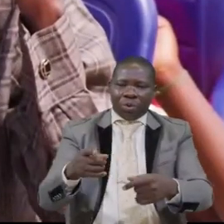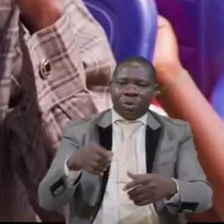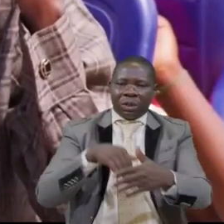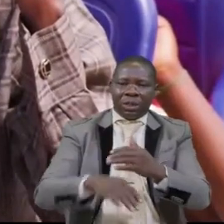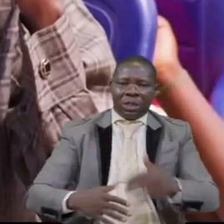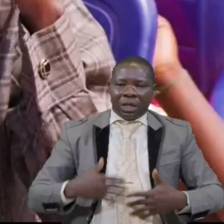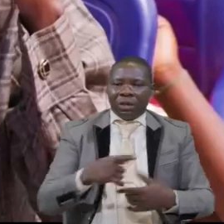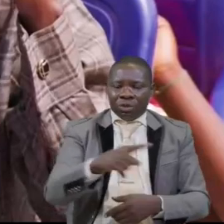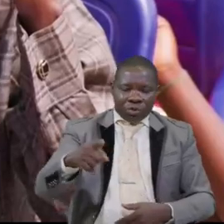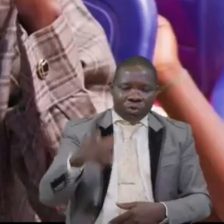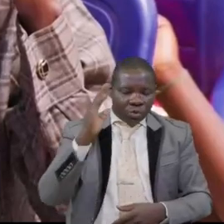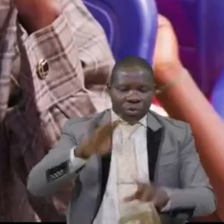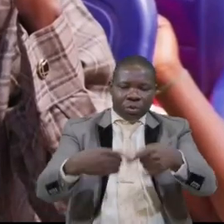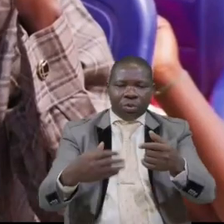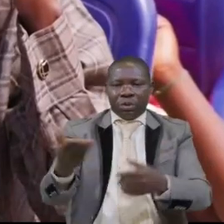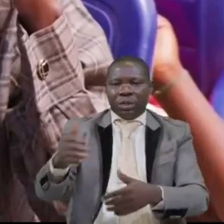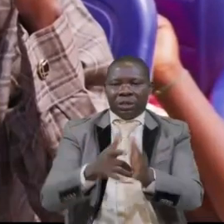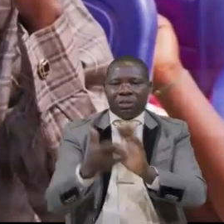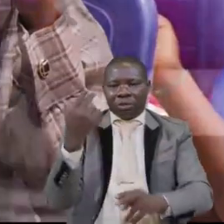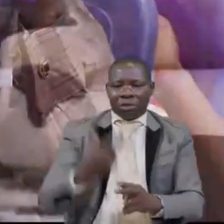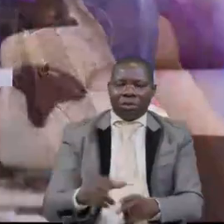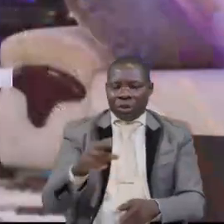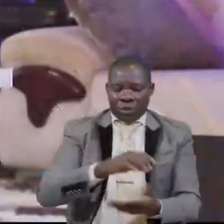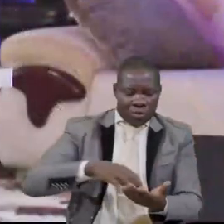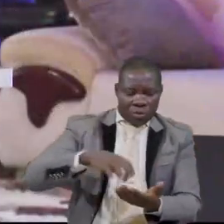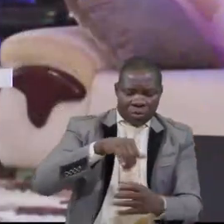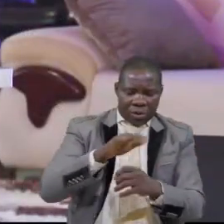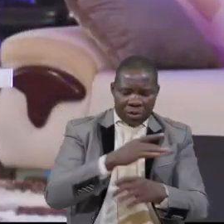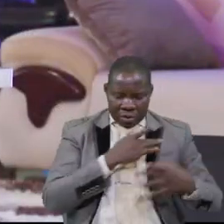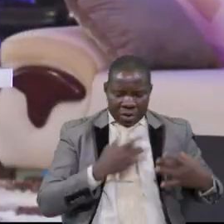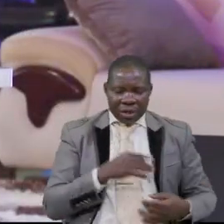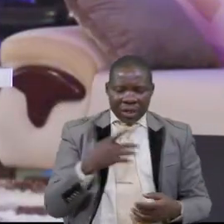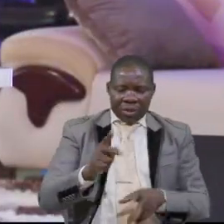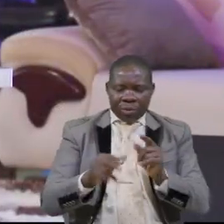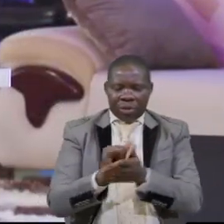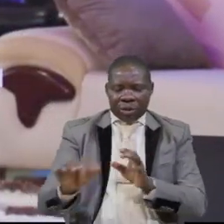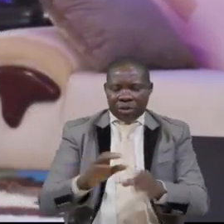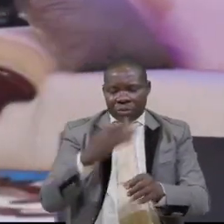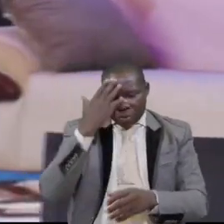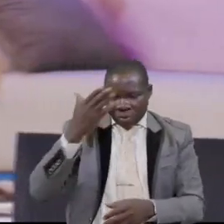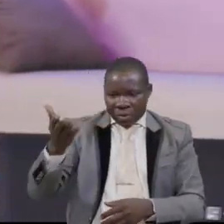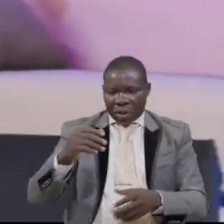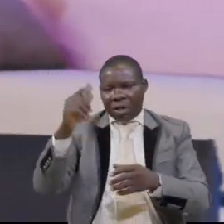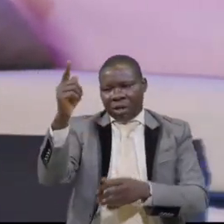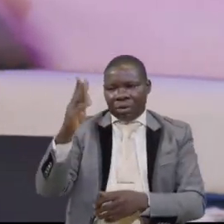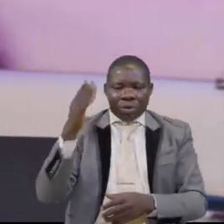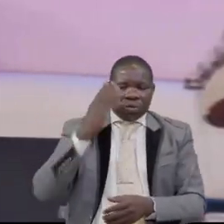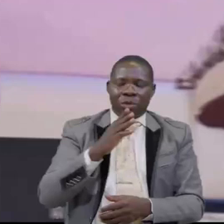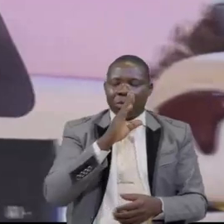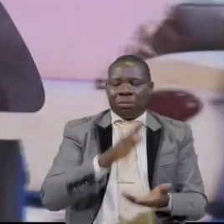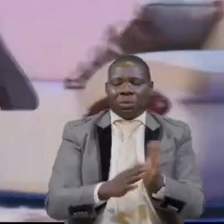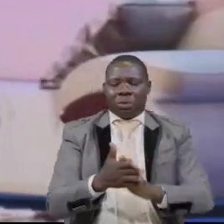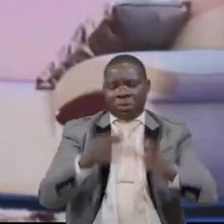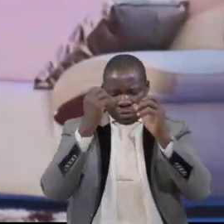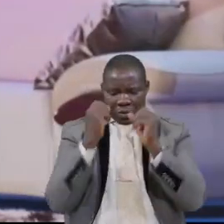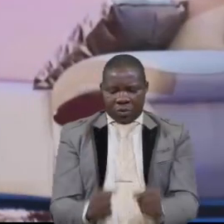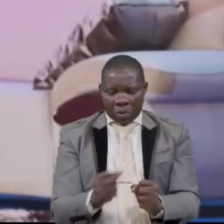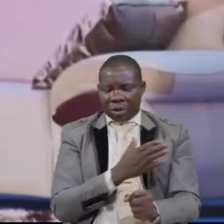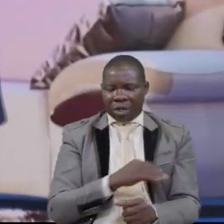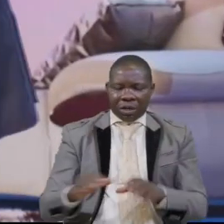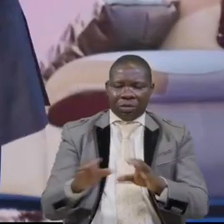confusion dans ton cœur ceux qui connaissent leur Dieu ils seront forts et ils feront